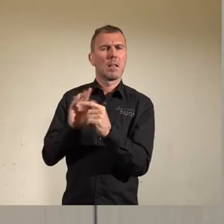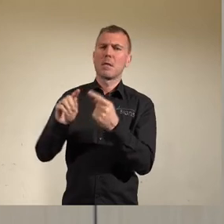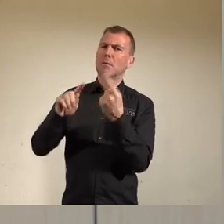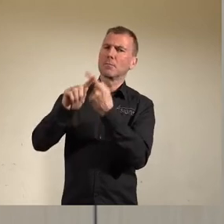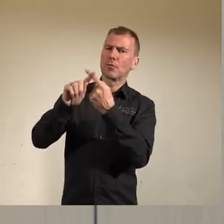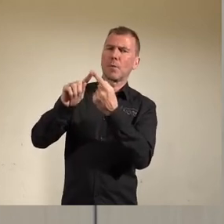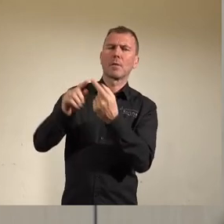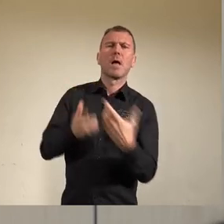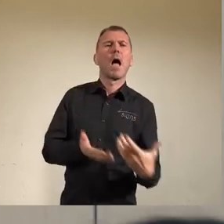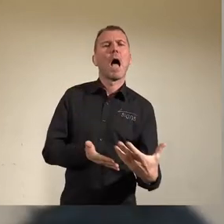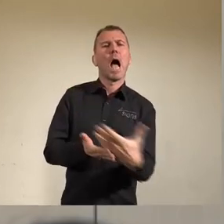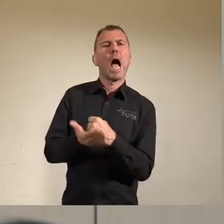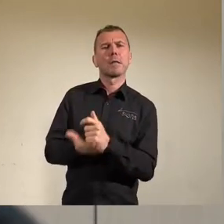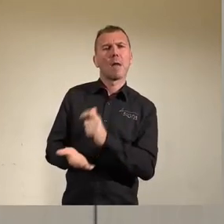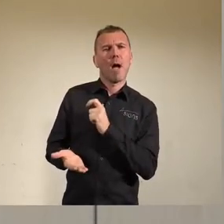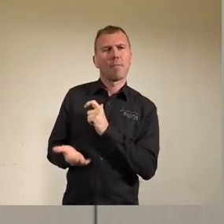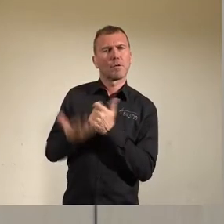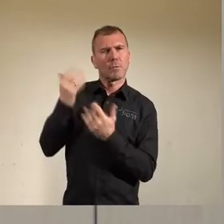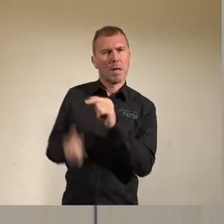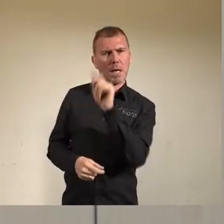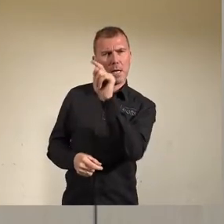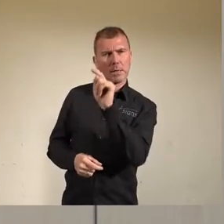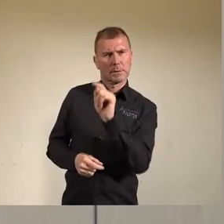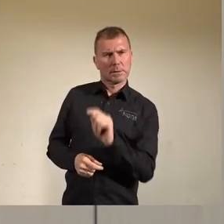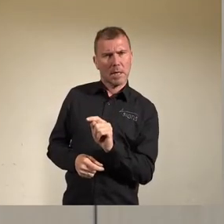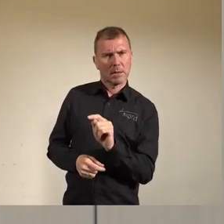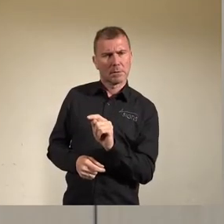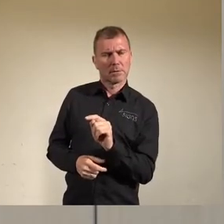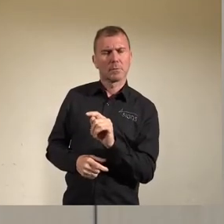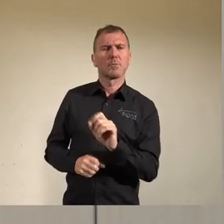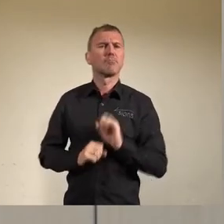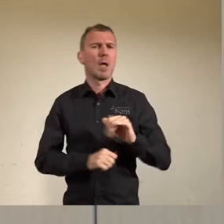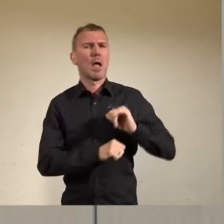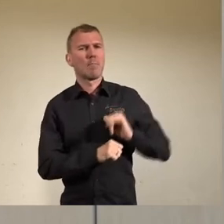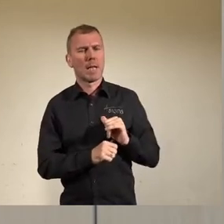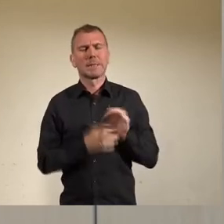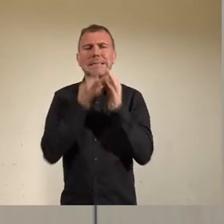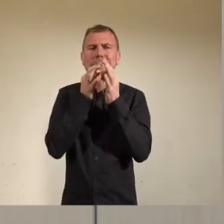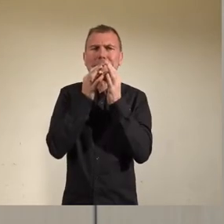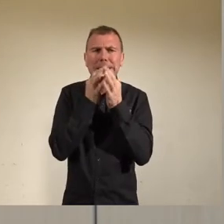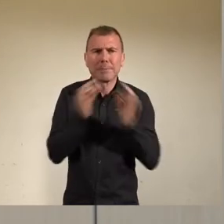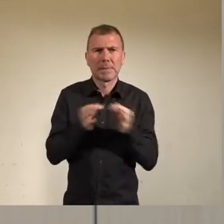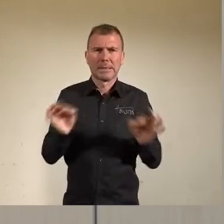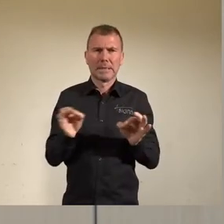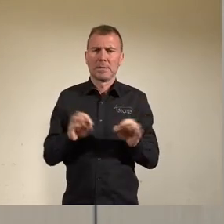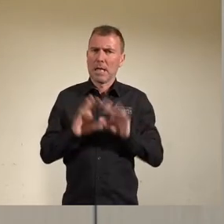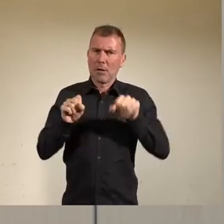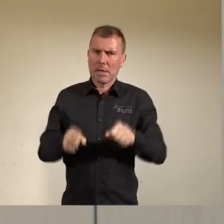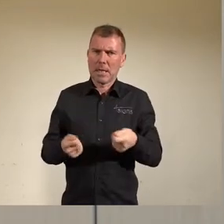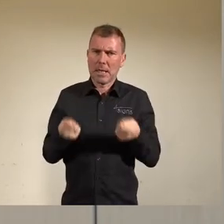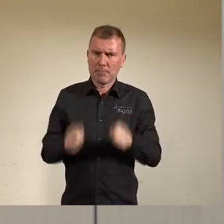Bezifferungen in den Einnahmeerwartungen und Belastungen präzisieren und in den